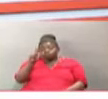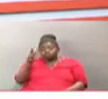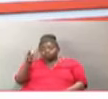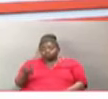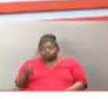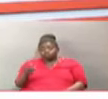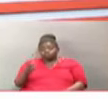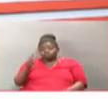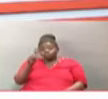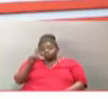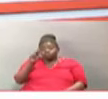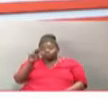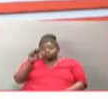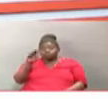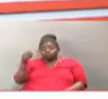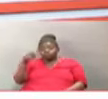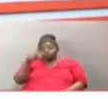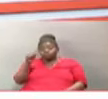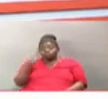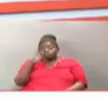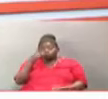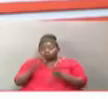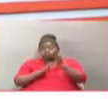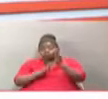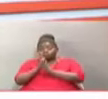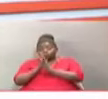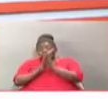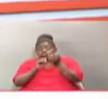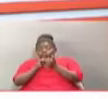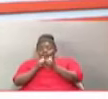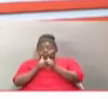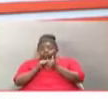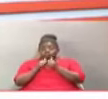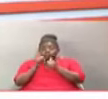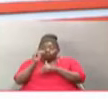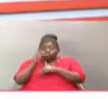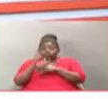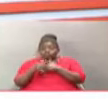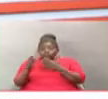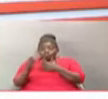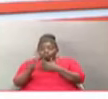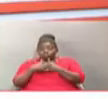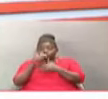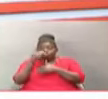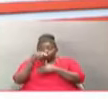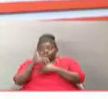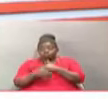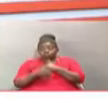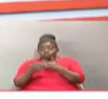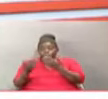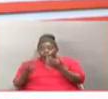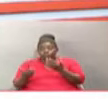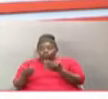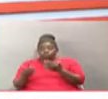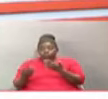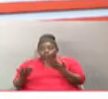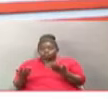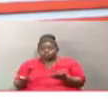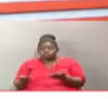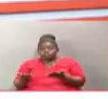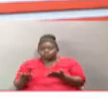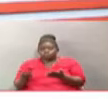Lubega yomuno kubavuzi abesungo okuteekawo okuvuganya okw'amaanyi nnyo muzigalawo kalenda eyengule ya sprint